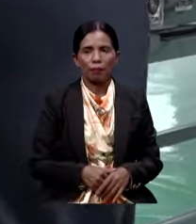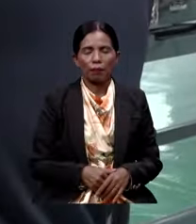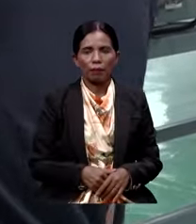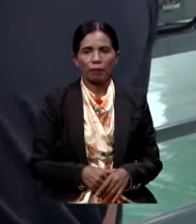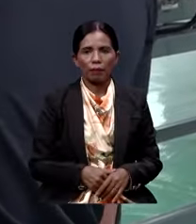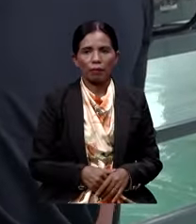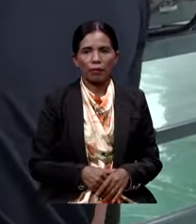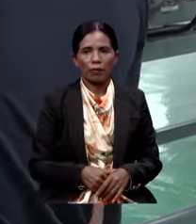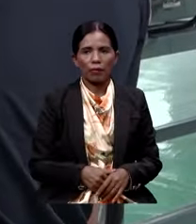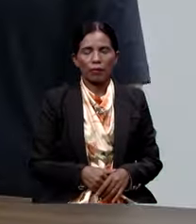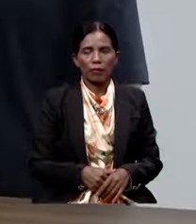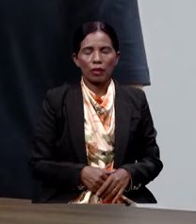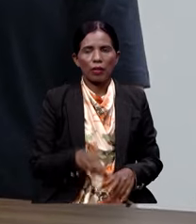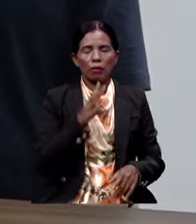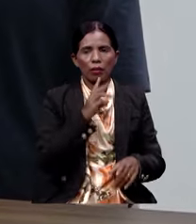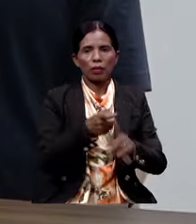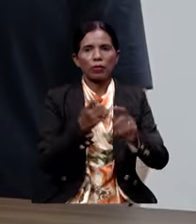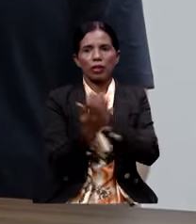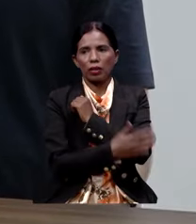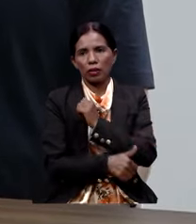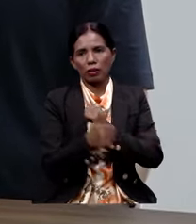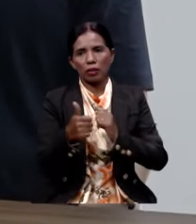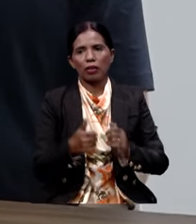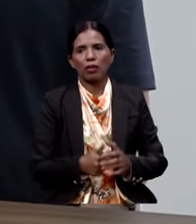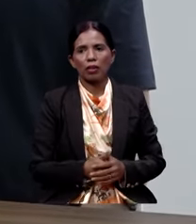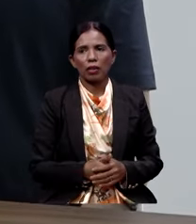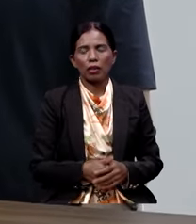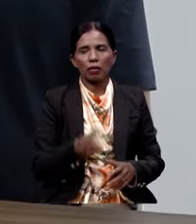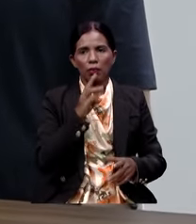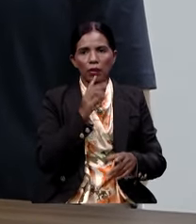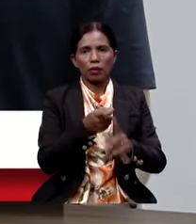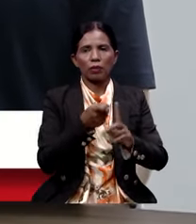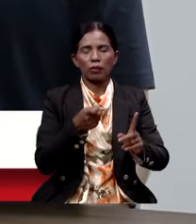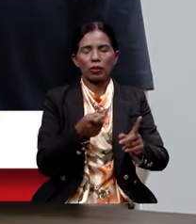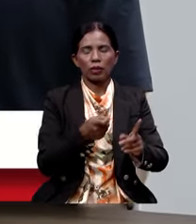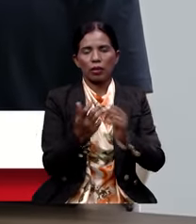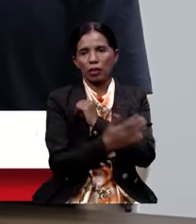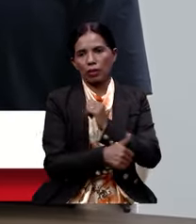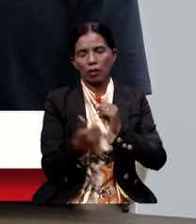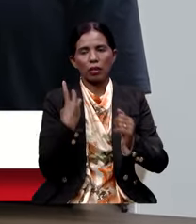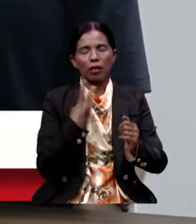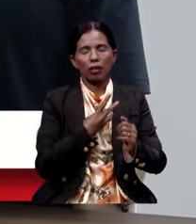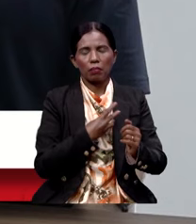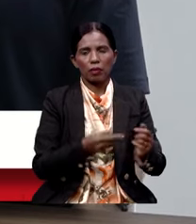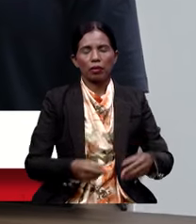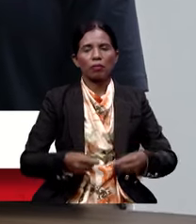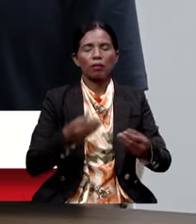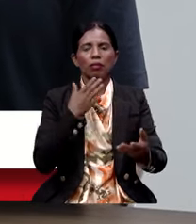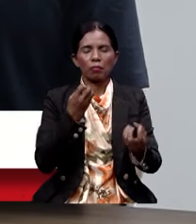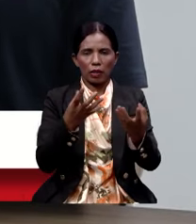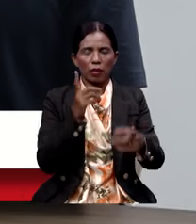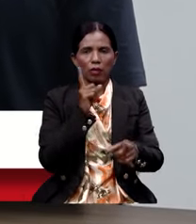Be husi railiu be importasaun niane kuantidade ne barak demais.